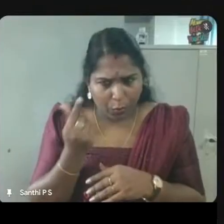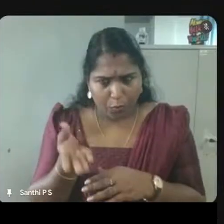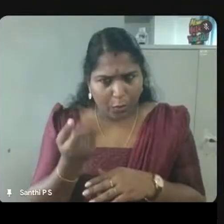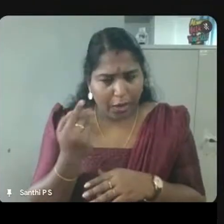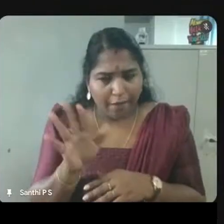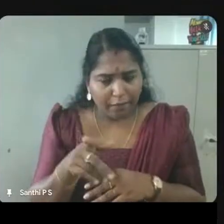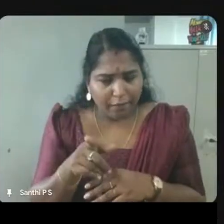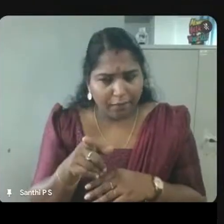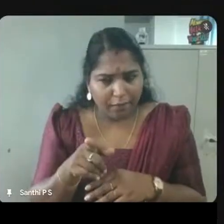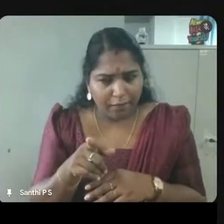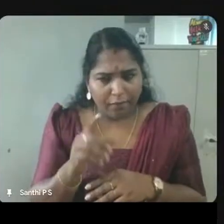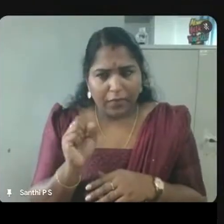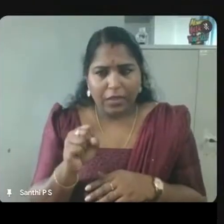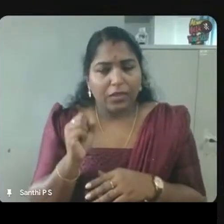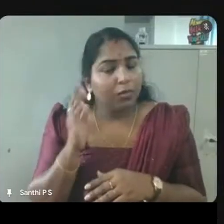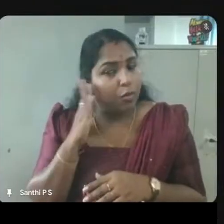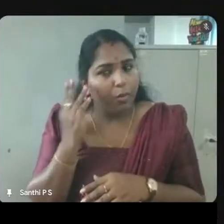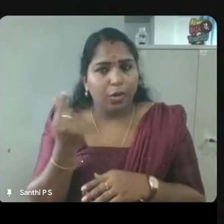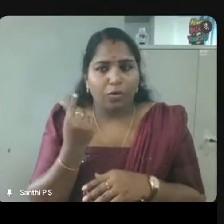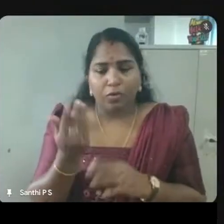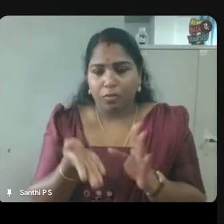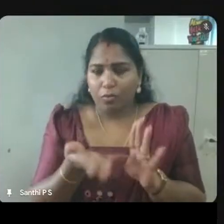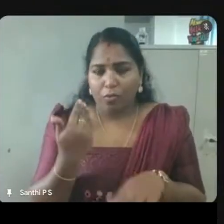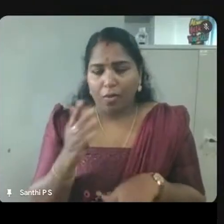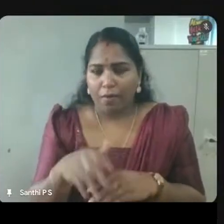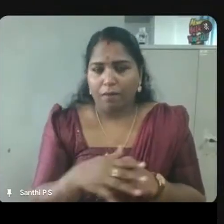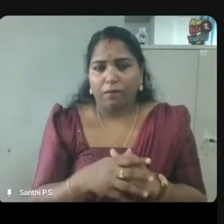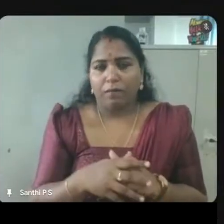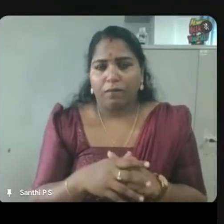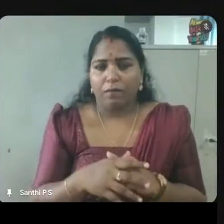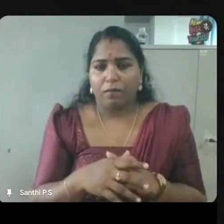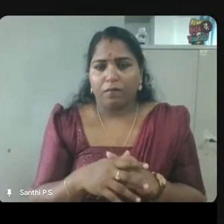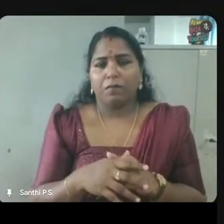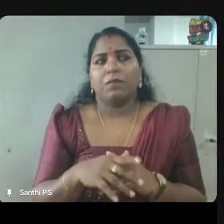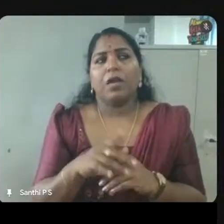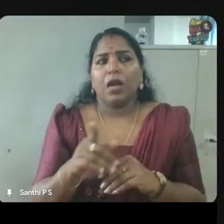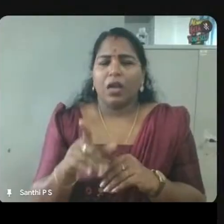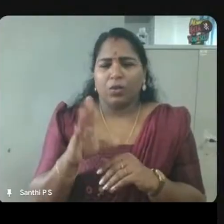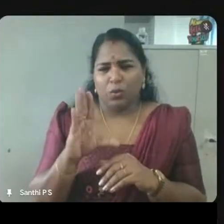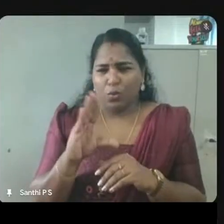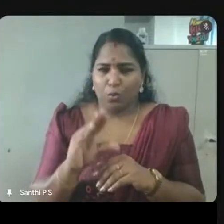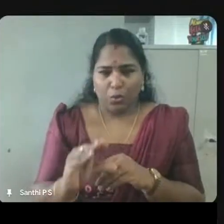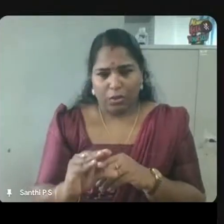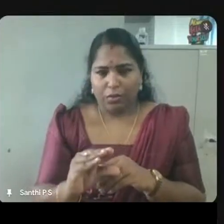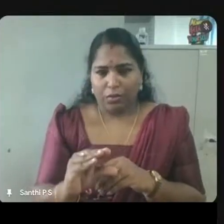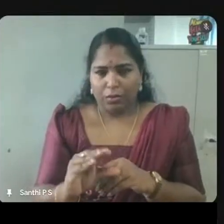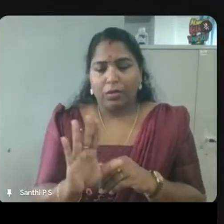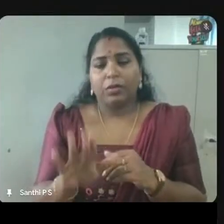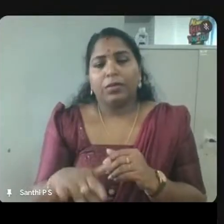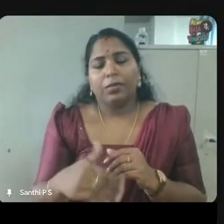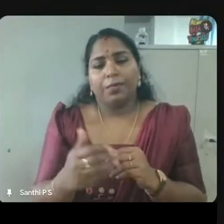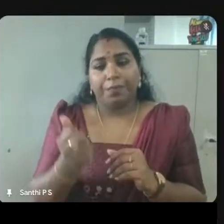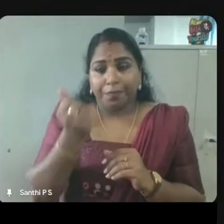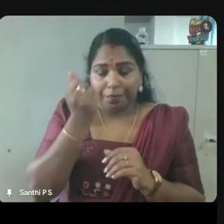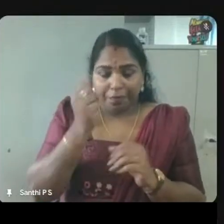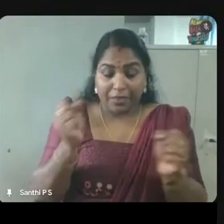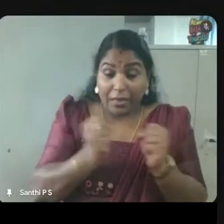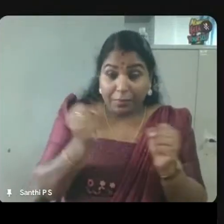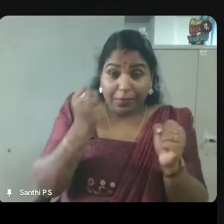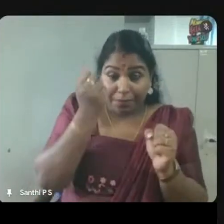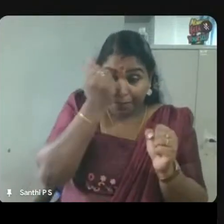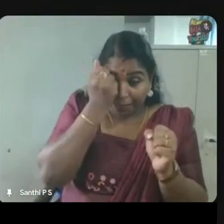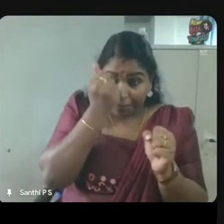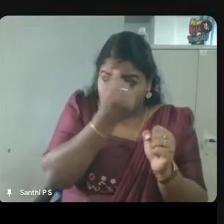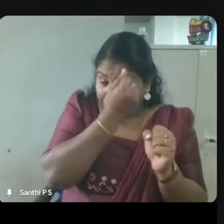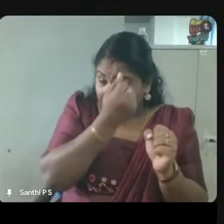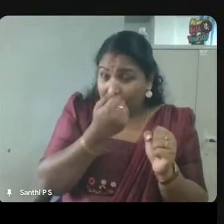നോക്കുന്നുണ്ട്. ഉണ്ട്. അപ്പൊ അത് നമുക്ക് കുറയ്ക്കുക. ഈ പറയുന്ന പോലെ കോൾഡ് കംപ്രസ് വെക്കുക, ഐ സ്ട്രെയിൻ കുറയ്ക്കുക. പിന്നെ നമ്മുടെ